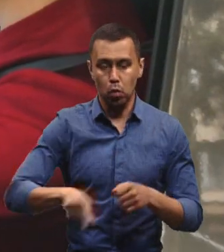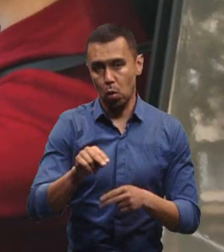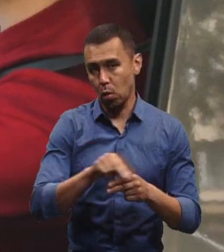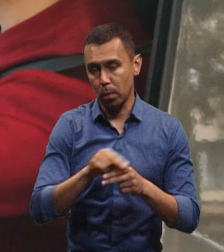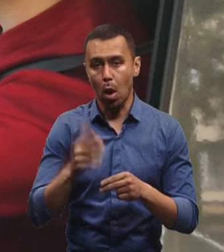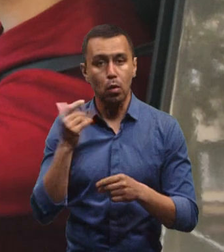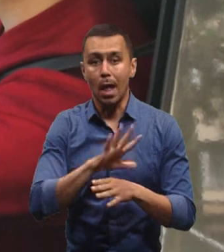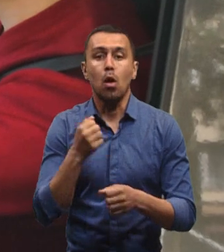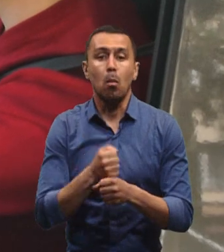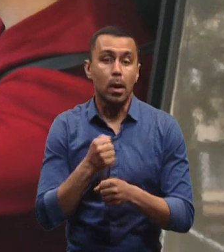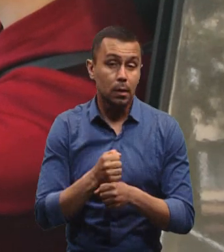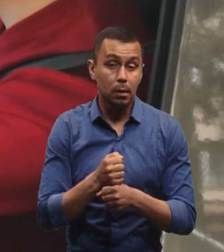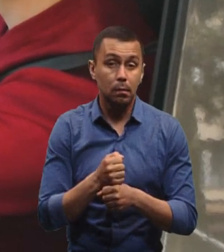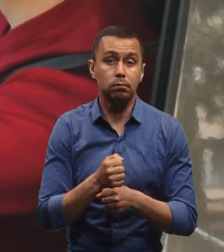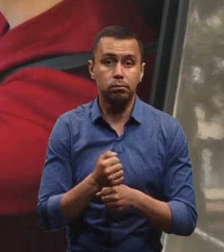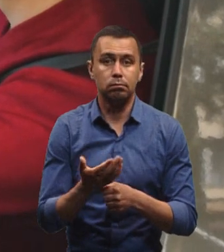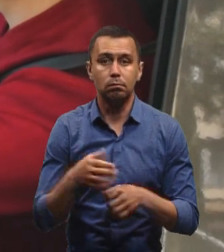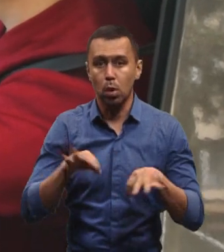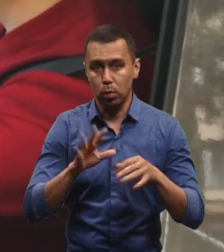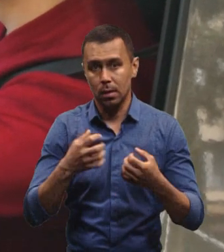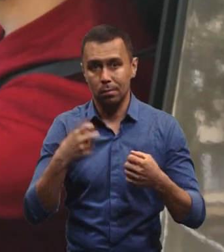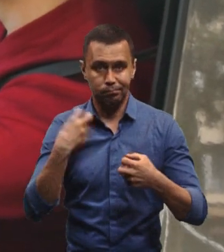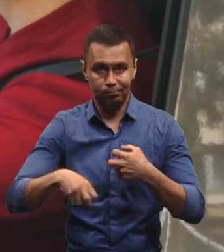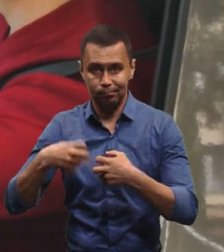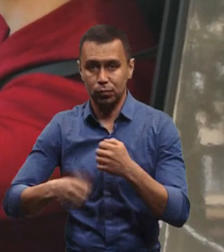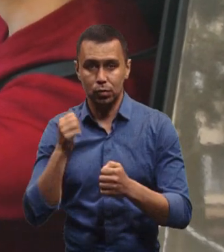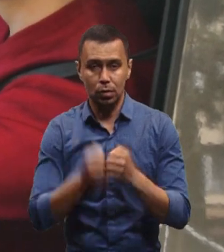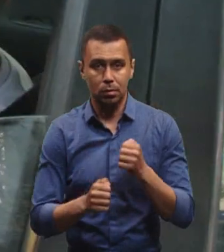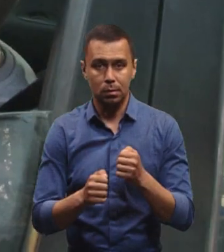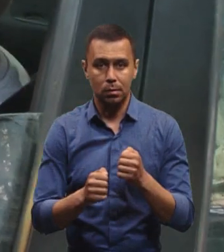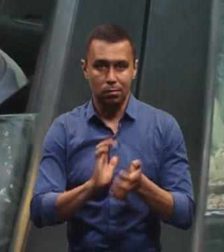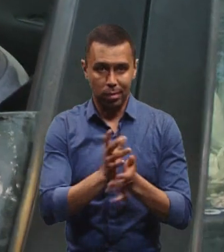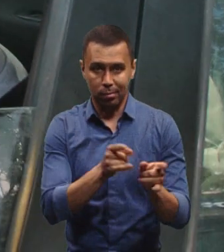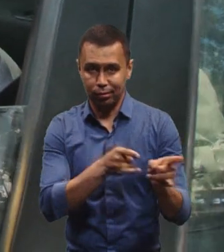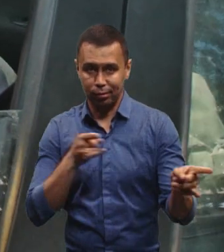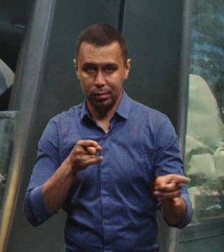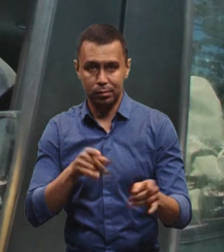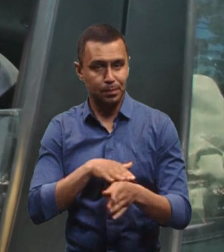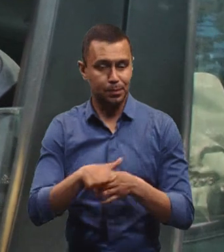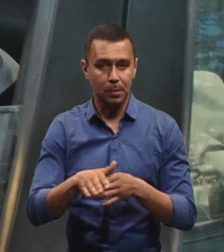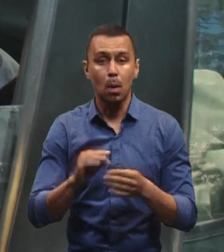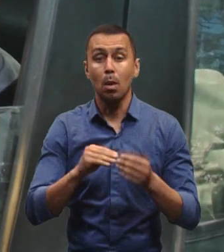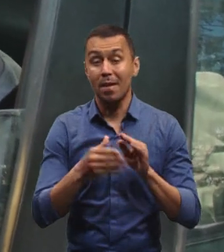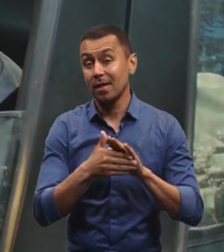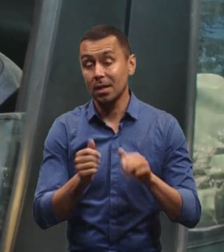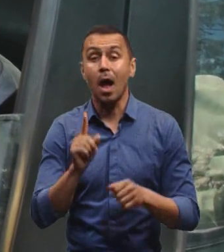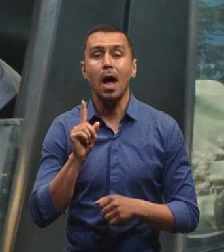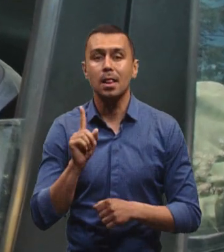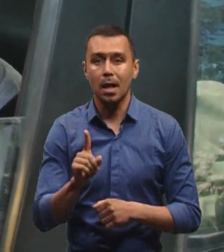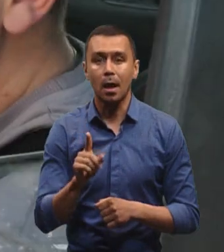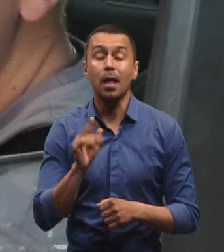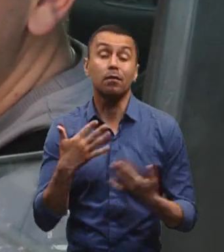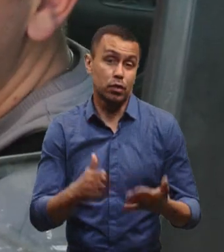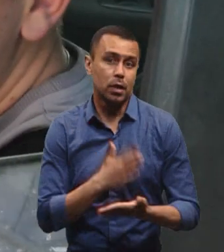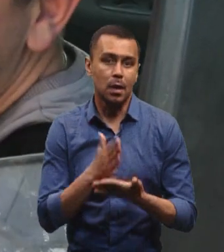не роблять ремонтні роботи, машини будуть ламатися. Затори краще. Проблеми викликає, звісно, але як вже